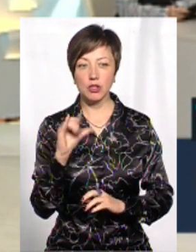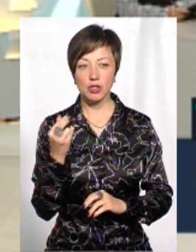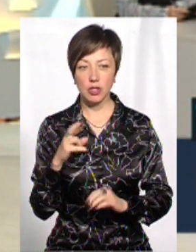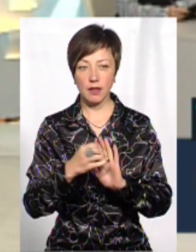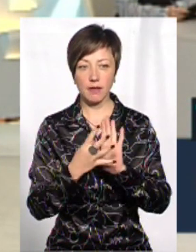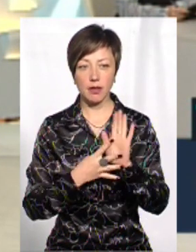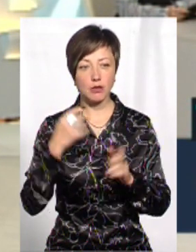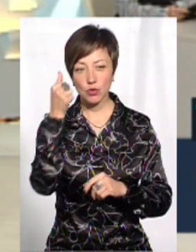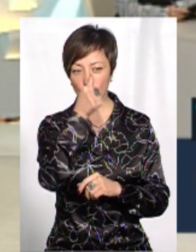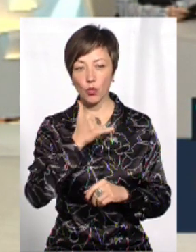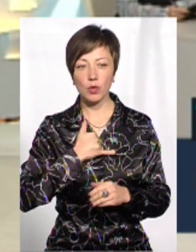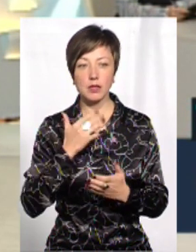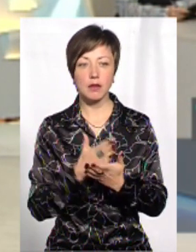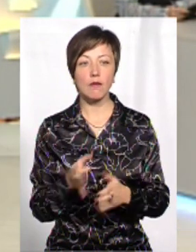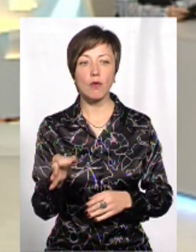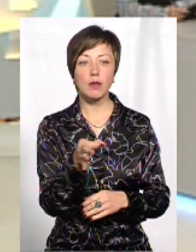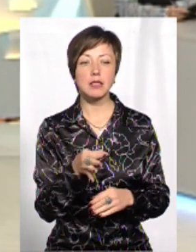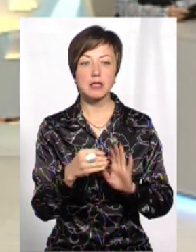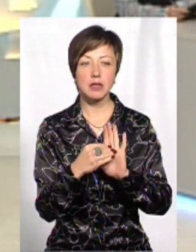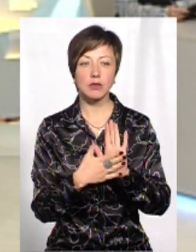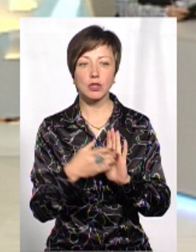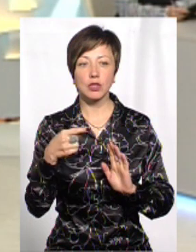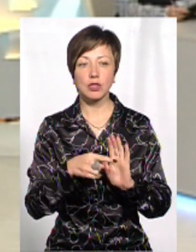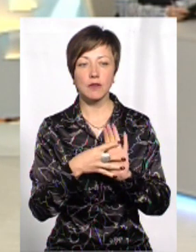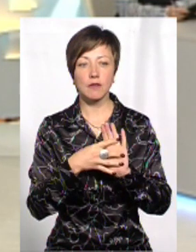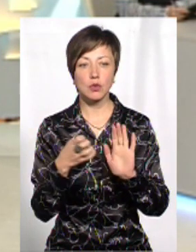січня 2019 року у нас в області зареєстровано